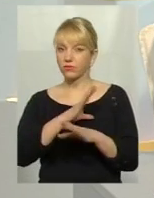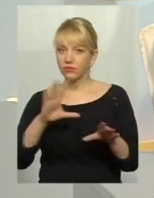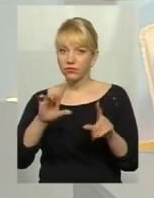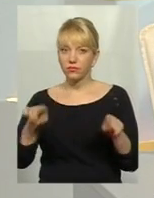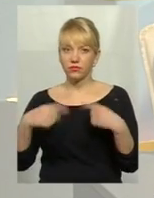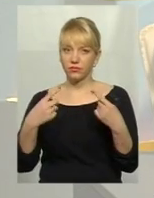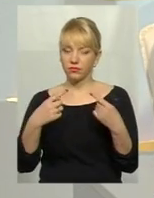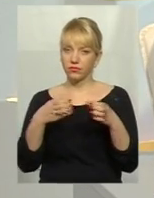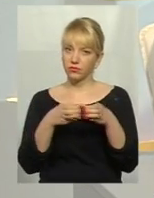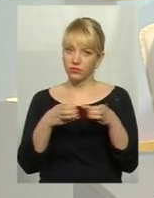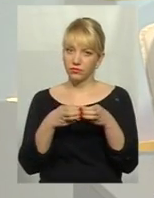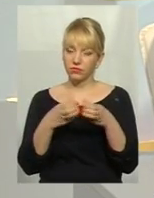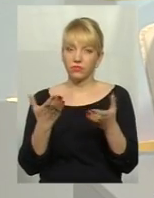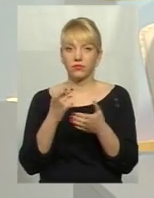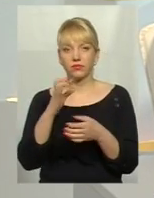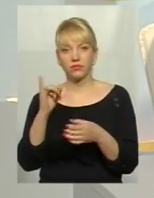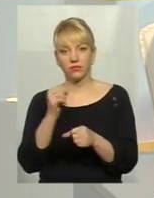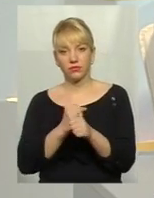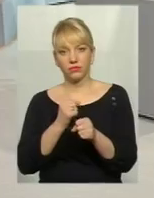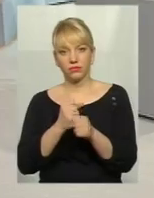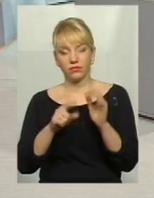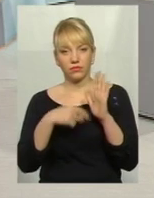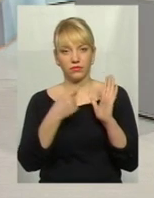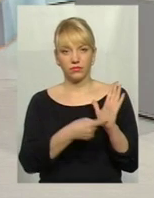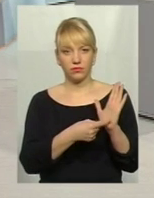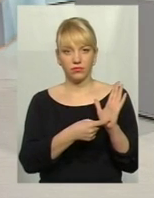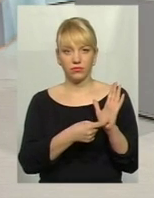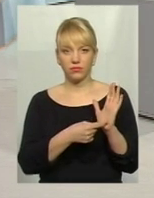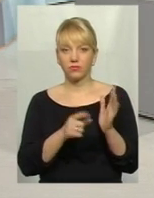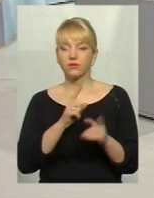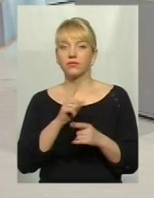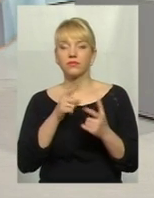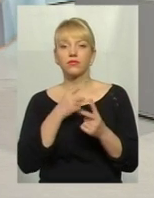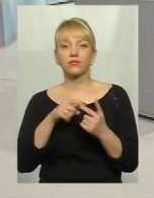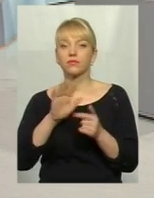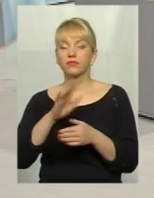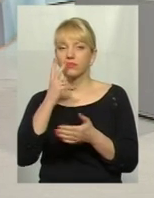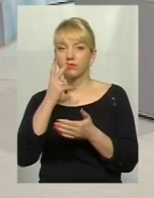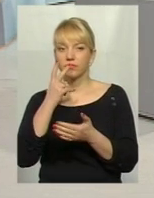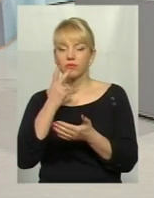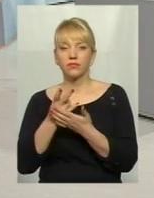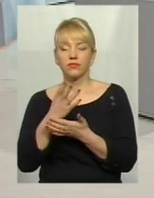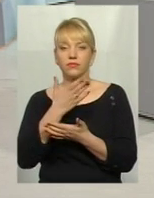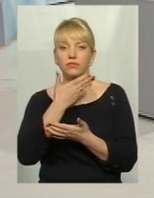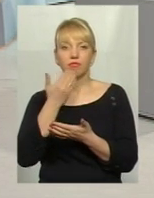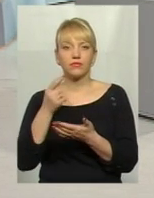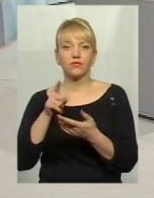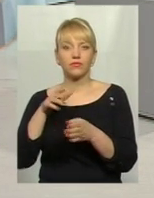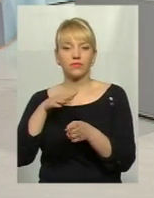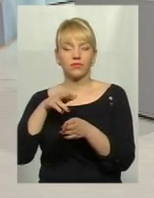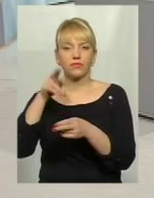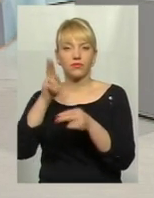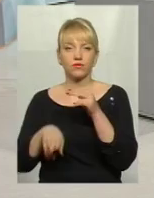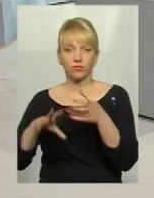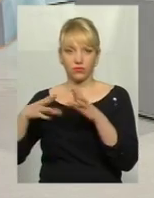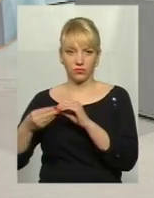створена команда, яка би працювала. А не було бачення кінцевого результату? Чи не було віри в те, що